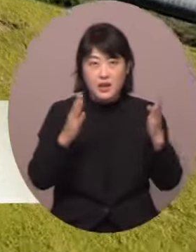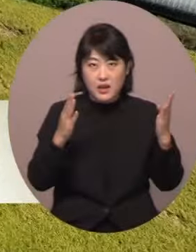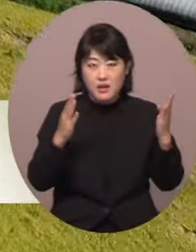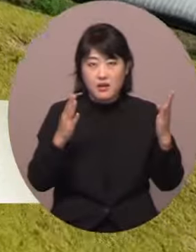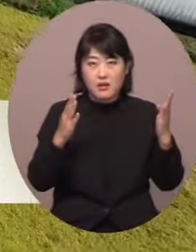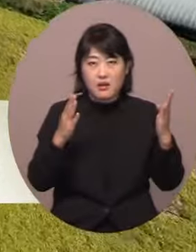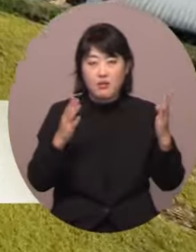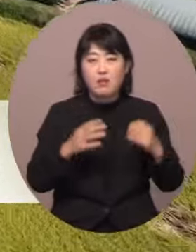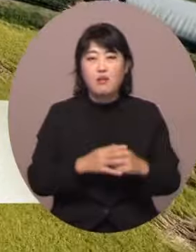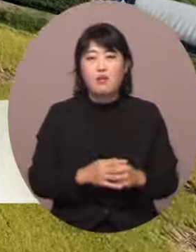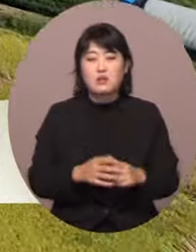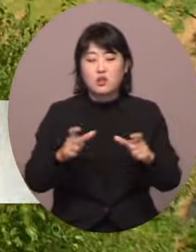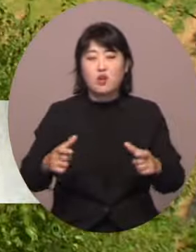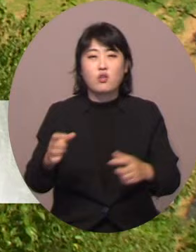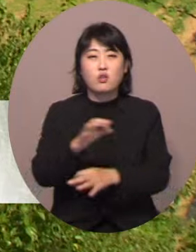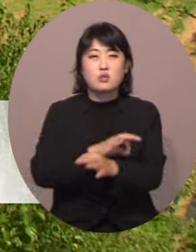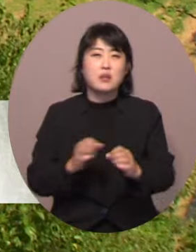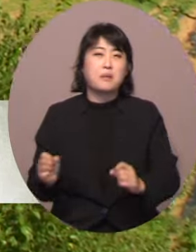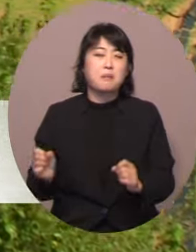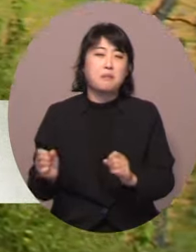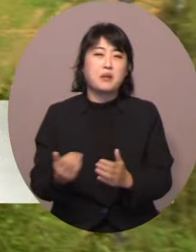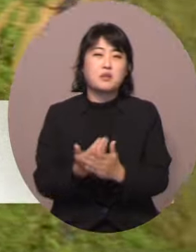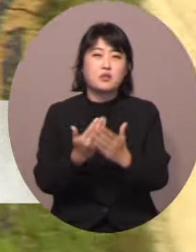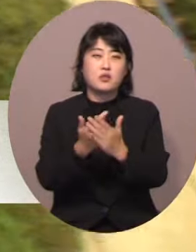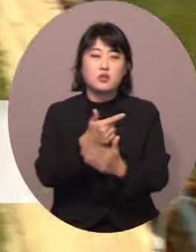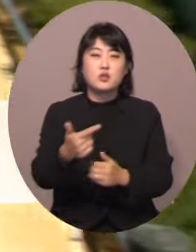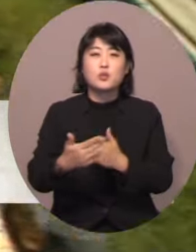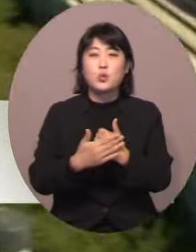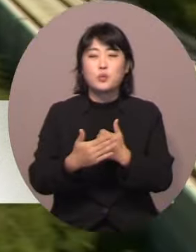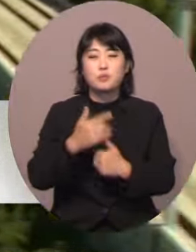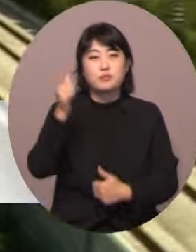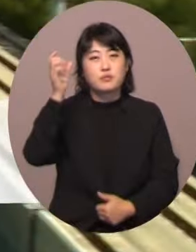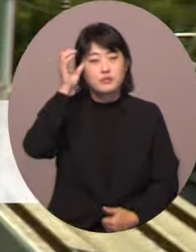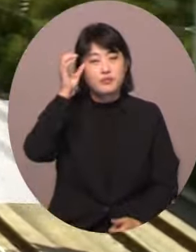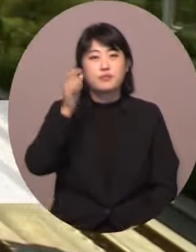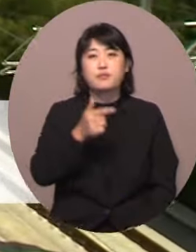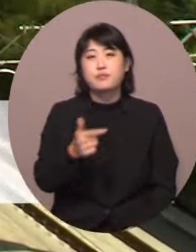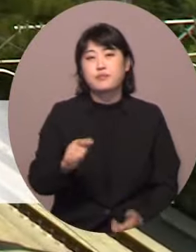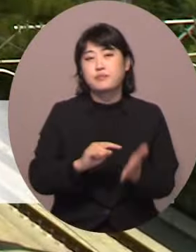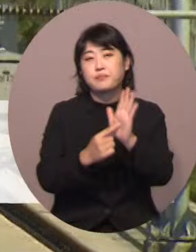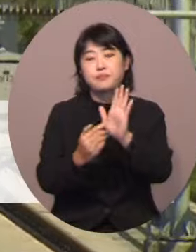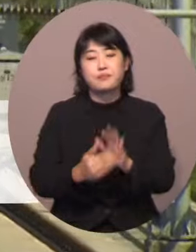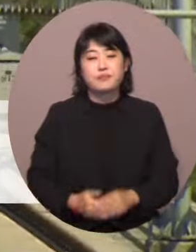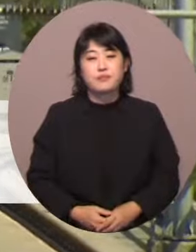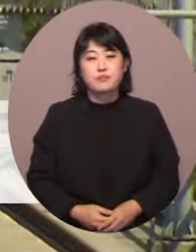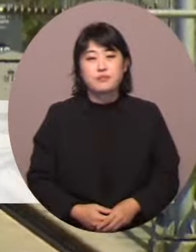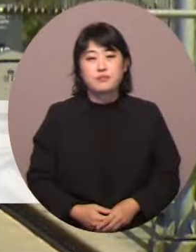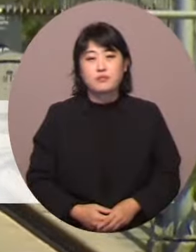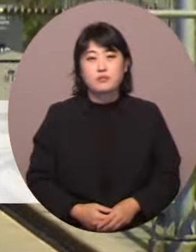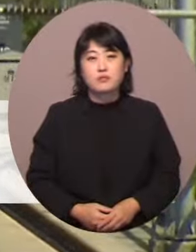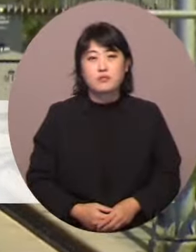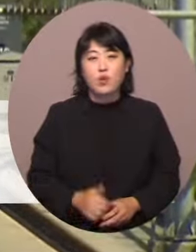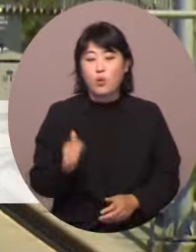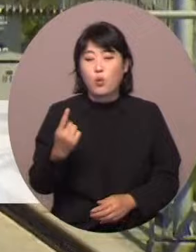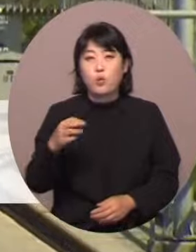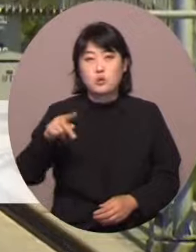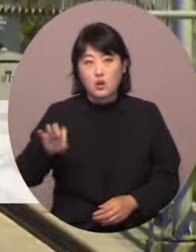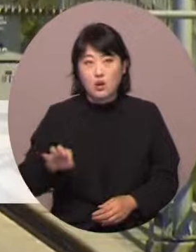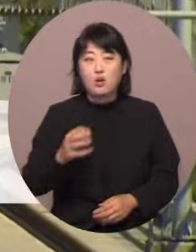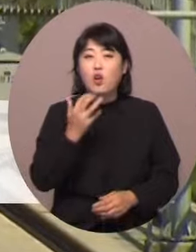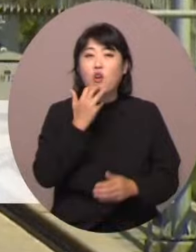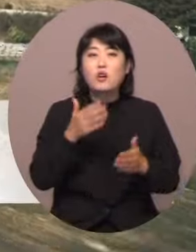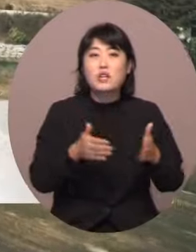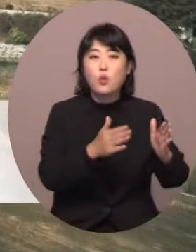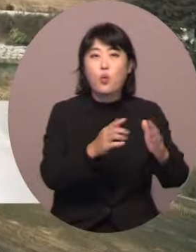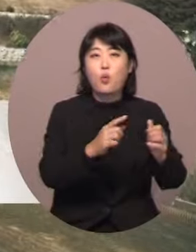개선돼 지역 경제 발전에 큰 도움이 될 것으로 기대한다고 밝혔습니다 서에서는 홍성과 경기도